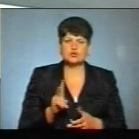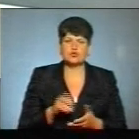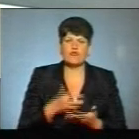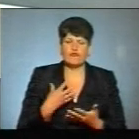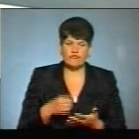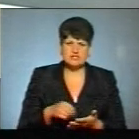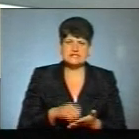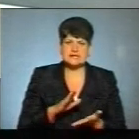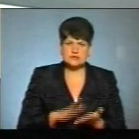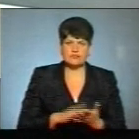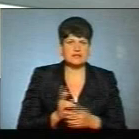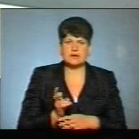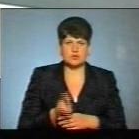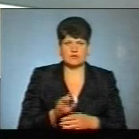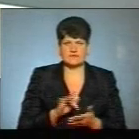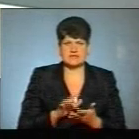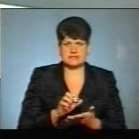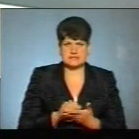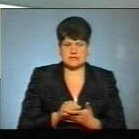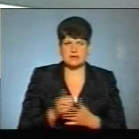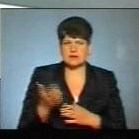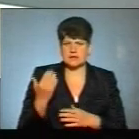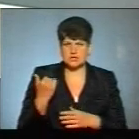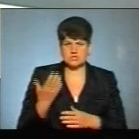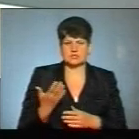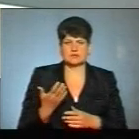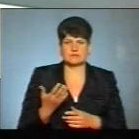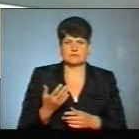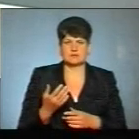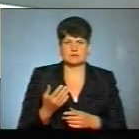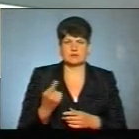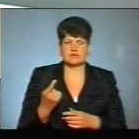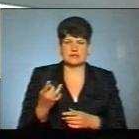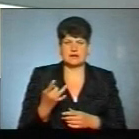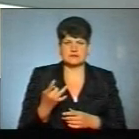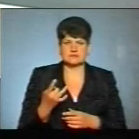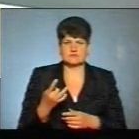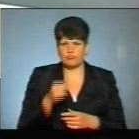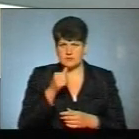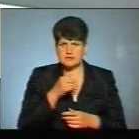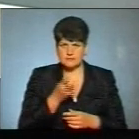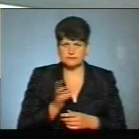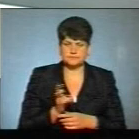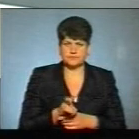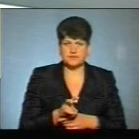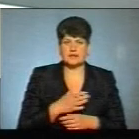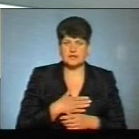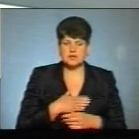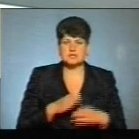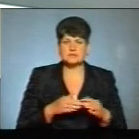як безробітні, вони не відвідують центр зайнятості, як раніше, не рідше, там, як один раз 30 днів. Наші